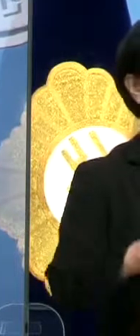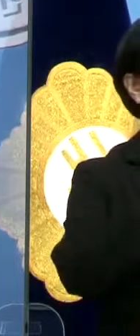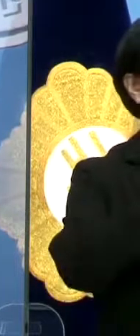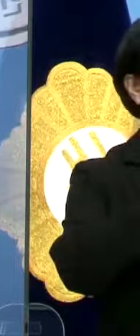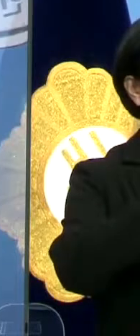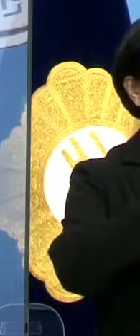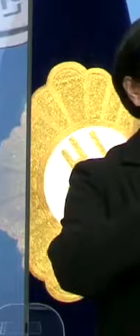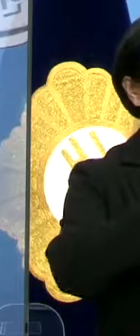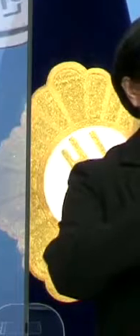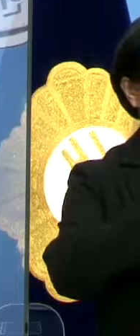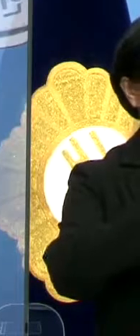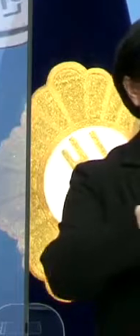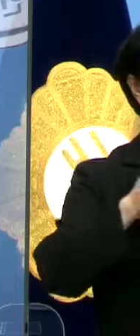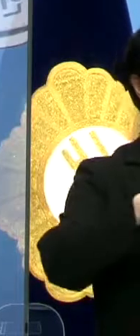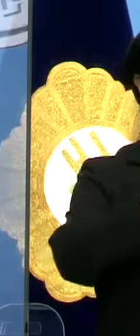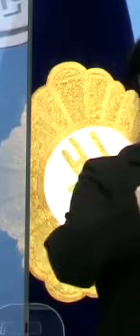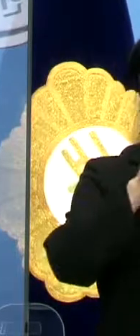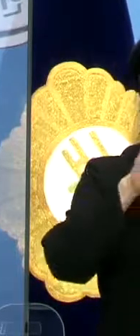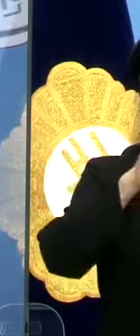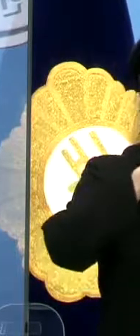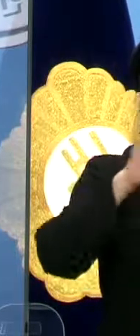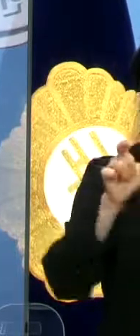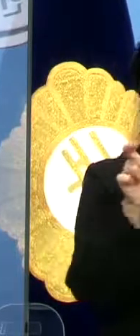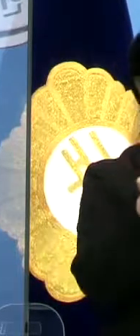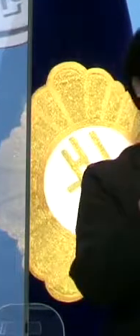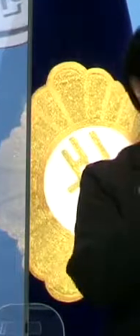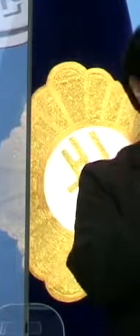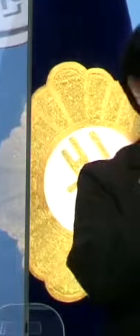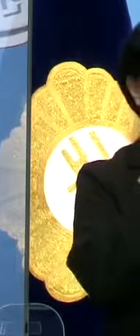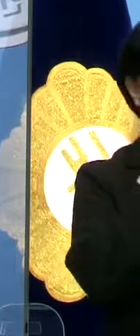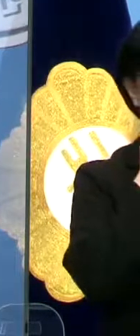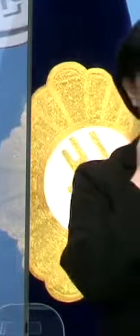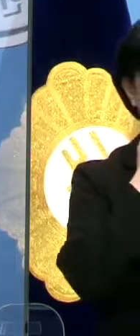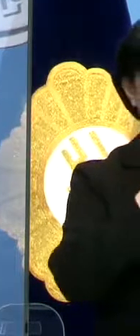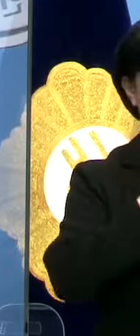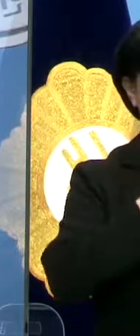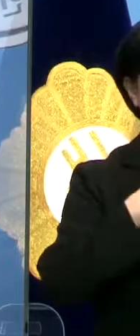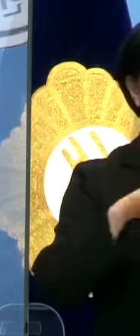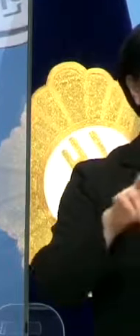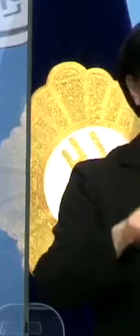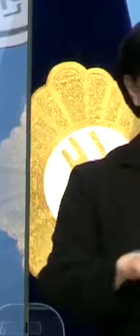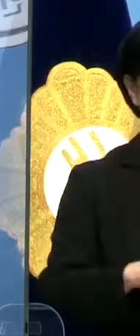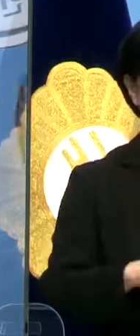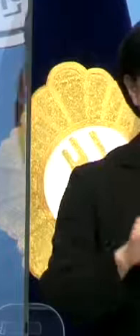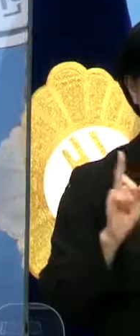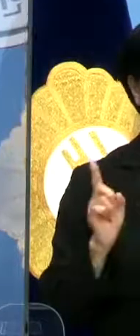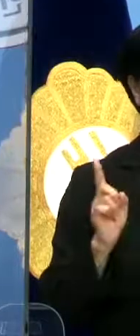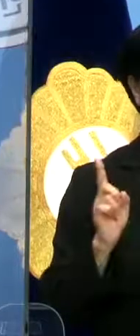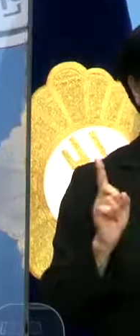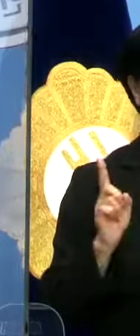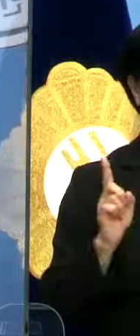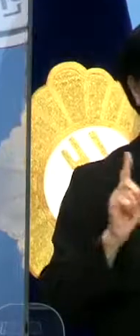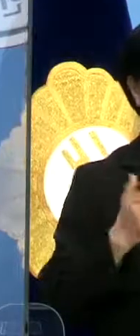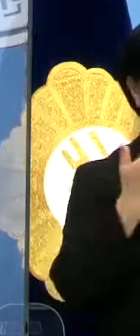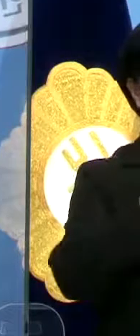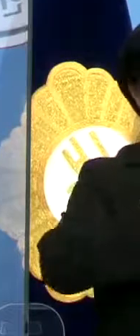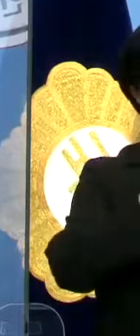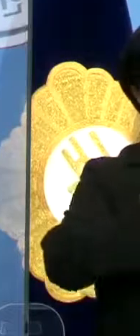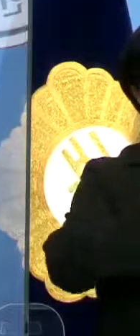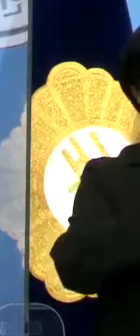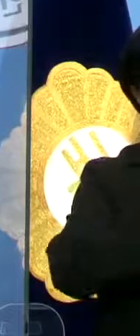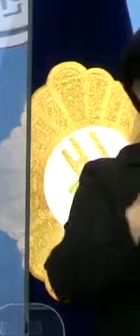도 전혀 언론의 단 한 줄의 기사도 나지 않았습니다 제가 지금 들고 있는 것 이 사진이 바로